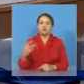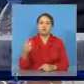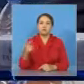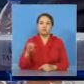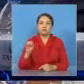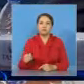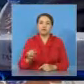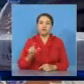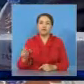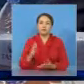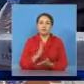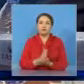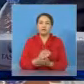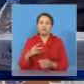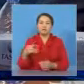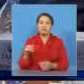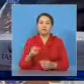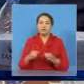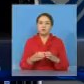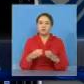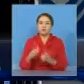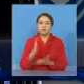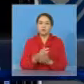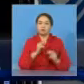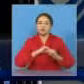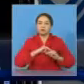аса бастауыш, 20-дан аса салалық ұйым бар. Олар